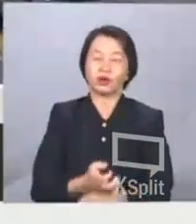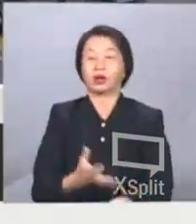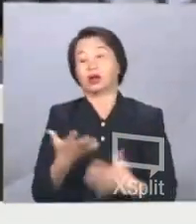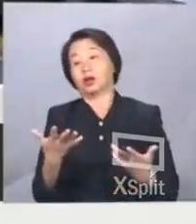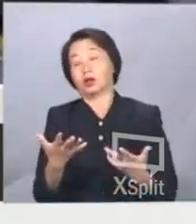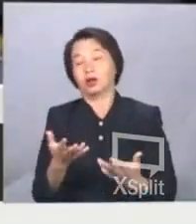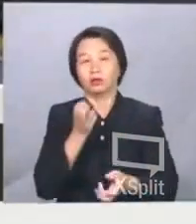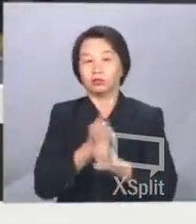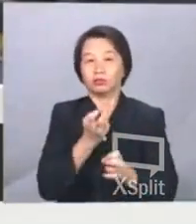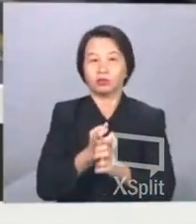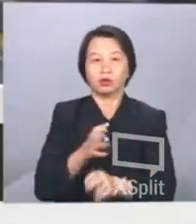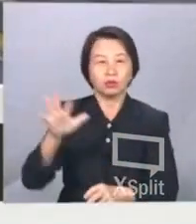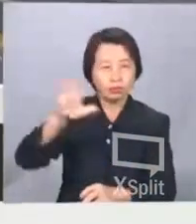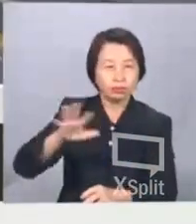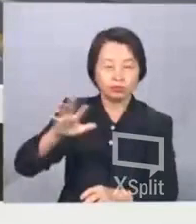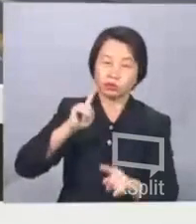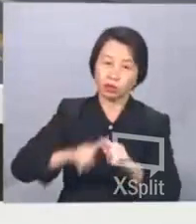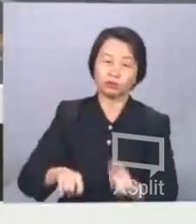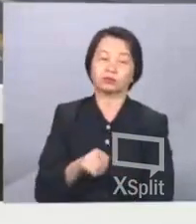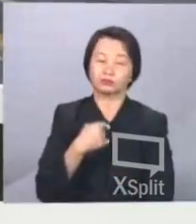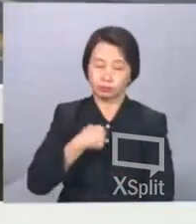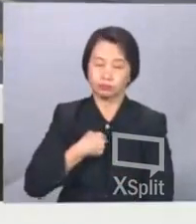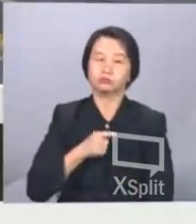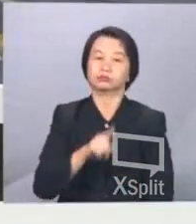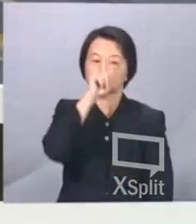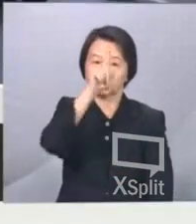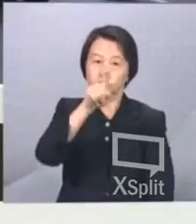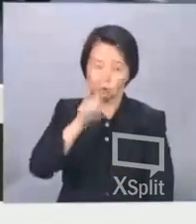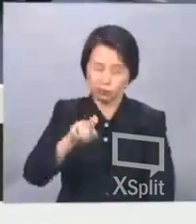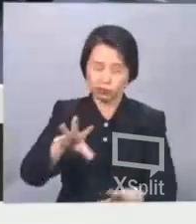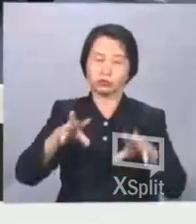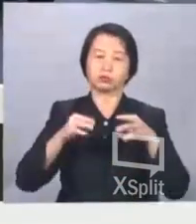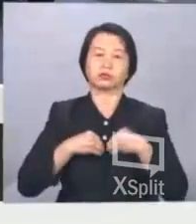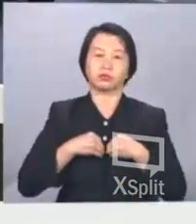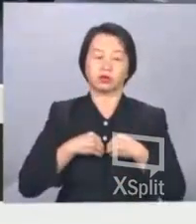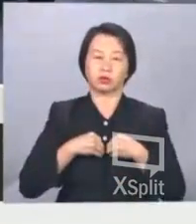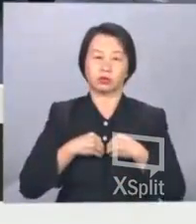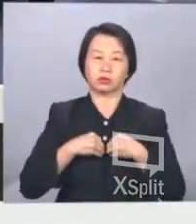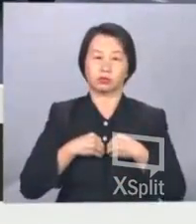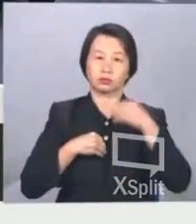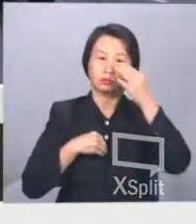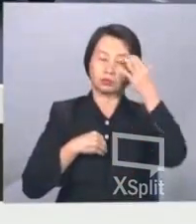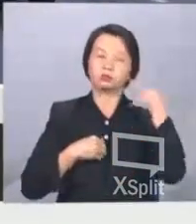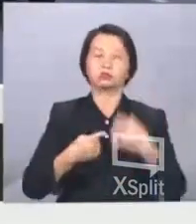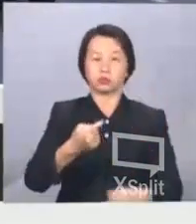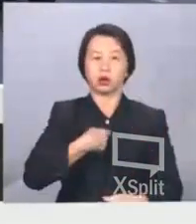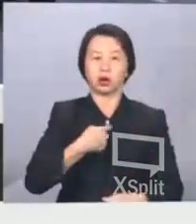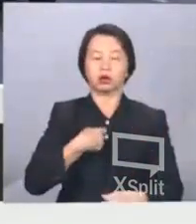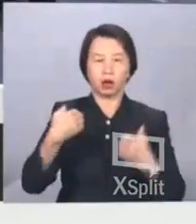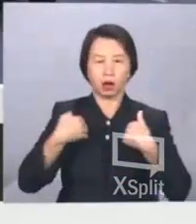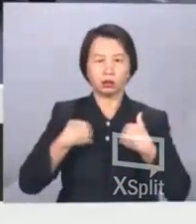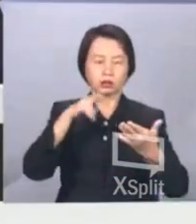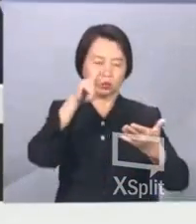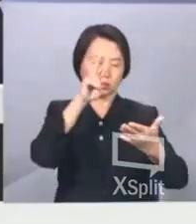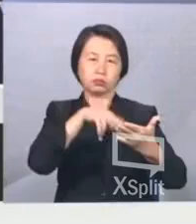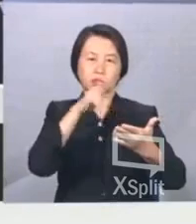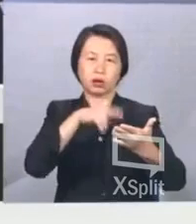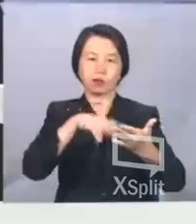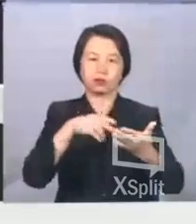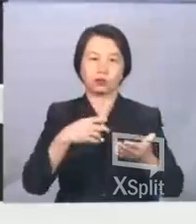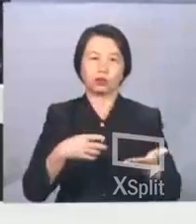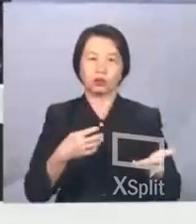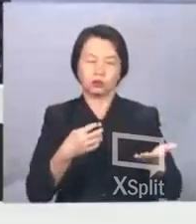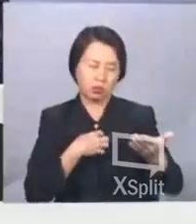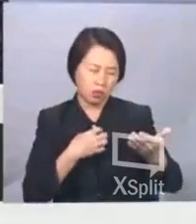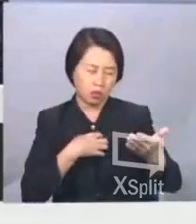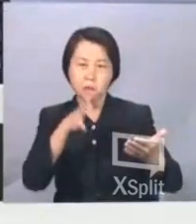ini tetapi inilah kenyataannya akan kita hadapi saya juga baca komen